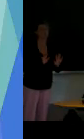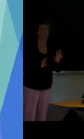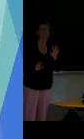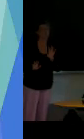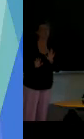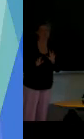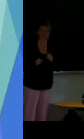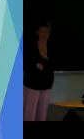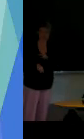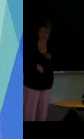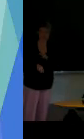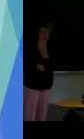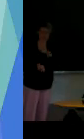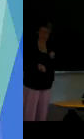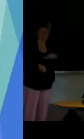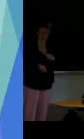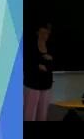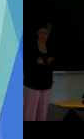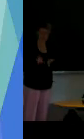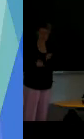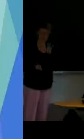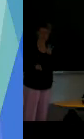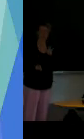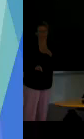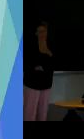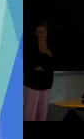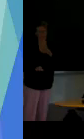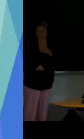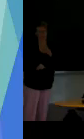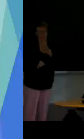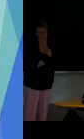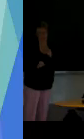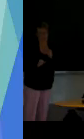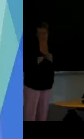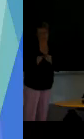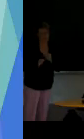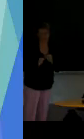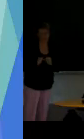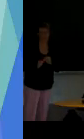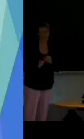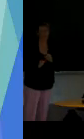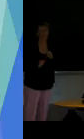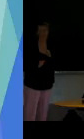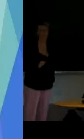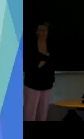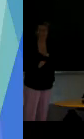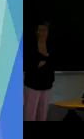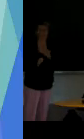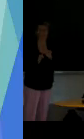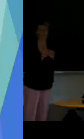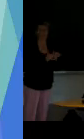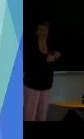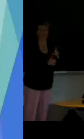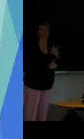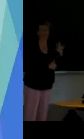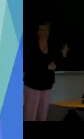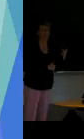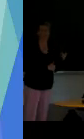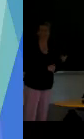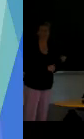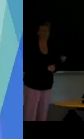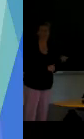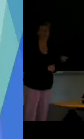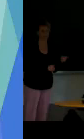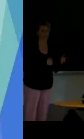dell'immatricolazione, che poi potete cambiare naturalmente nel corso dei due anni della triennale, e quindi naturalmente